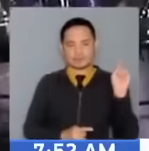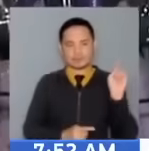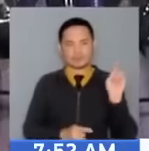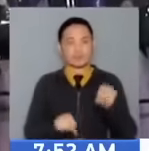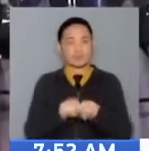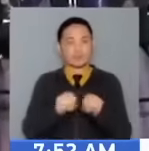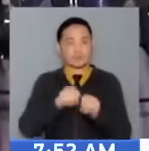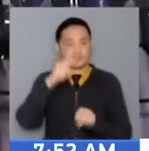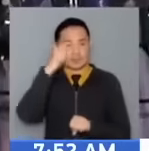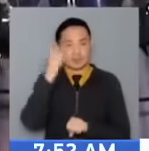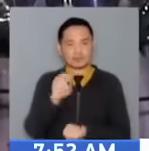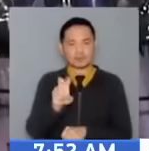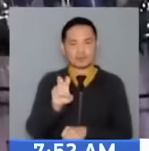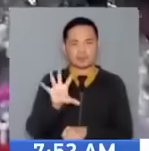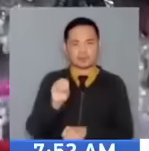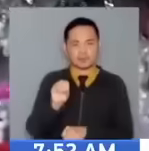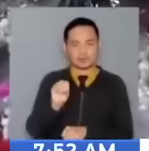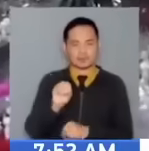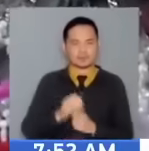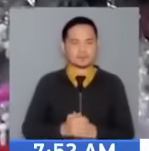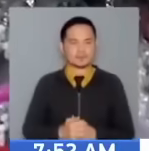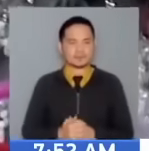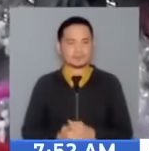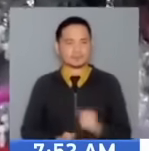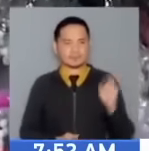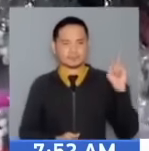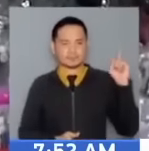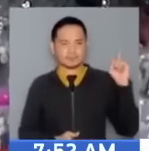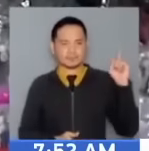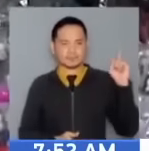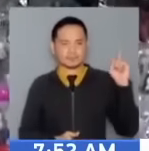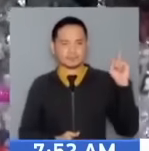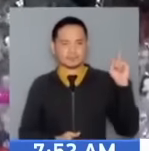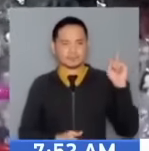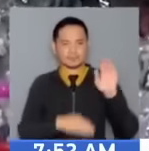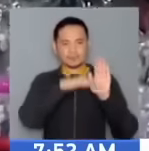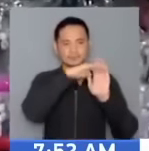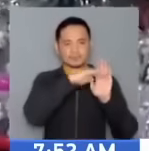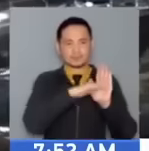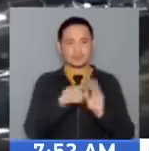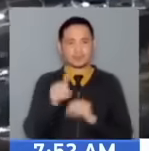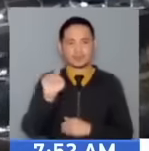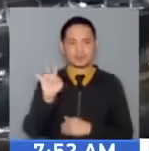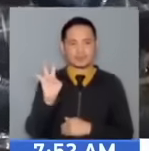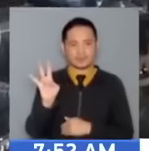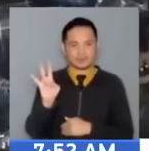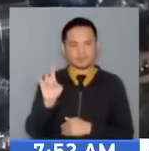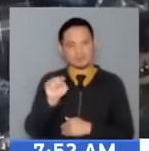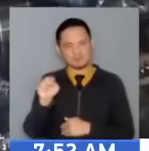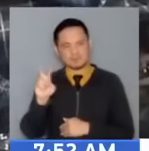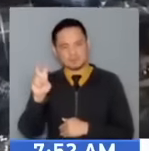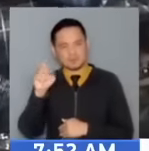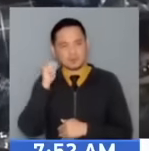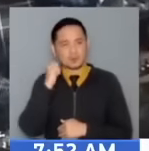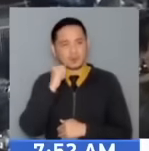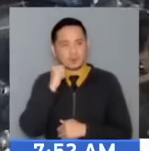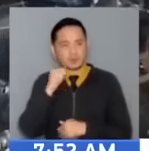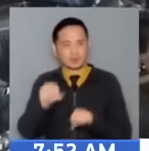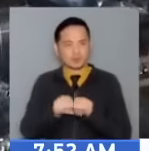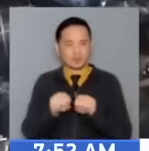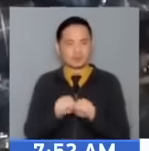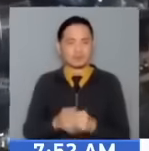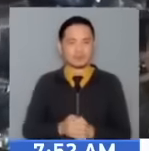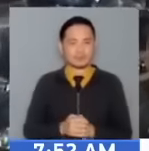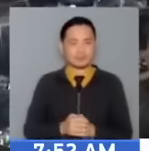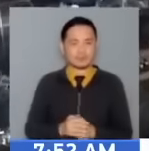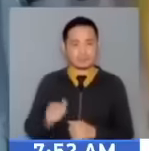250 pesos ang sa panlalaki. 170 to 200 pesos ang sa babae. Pambata, binibenta ng 170 to